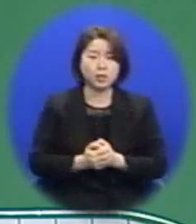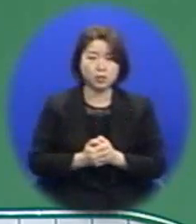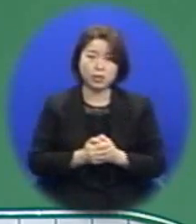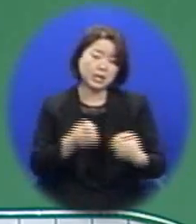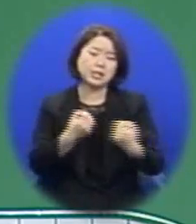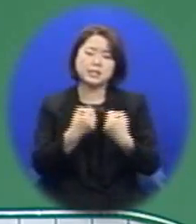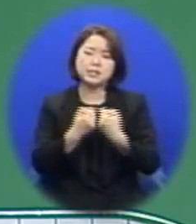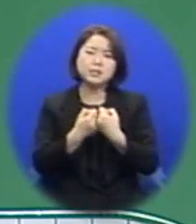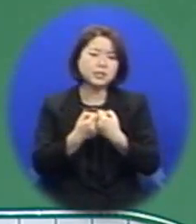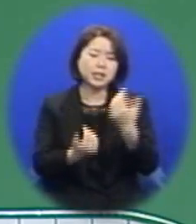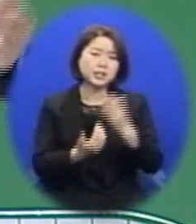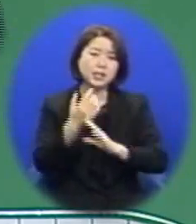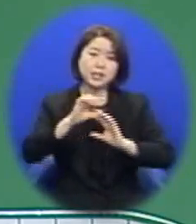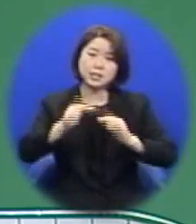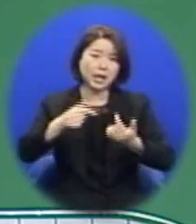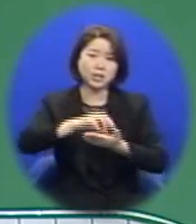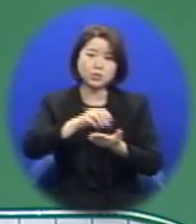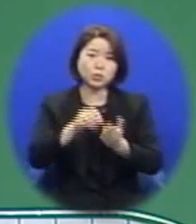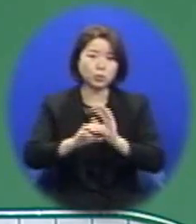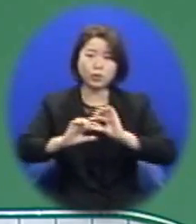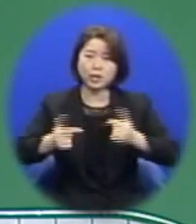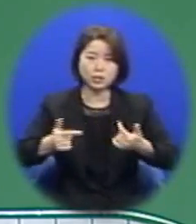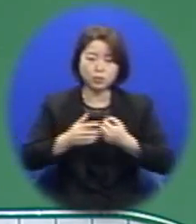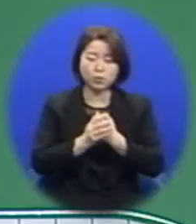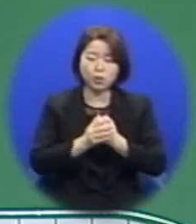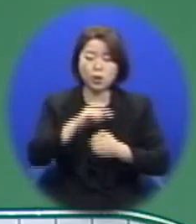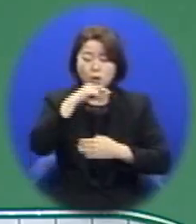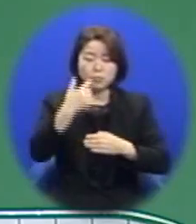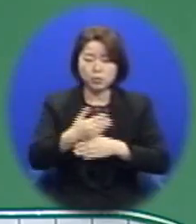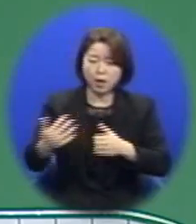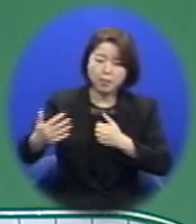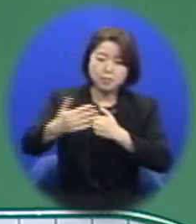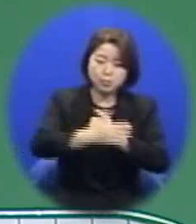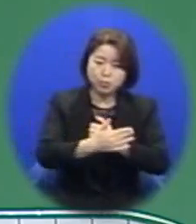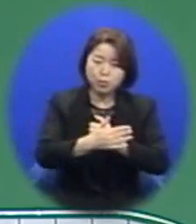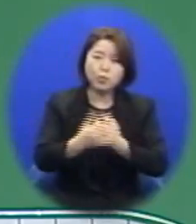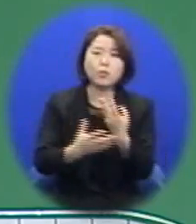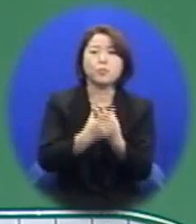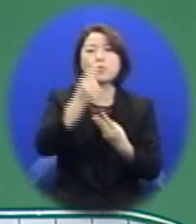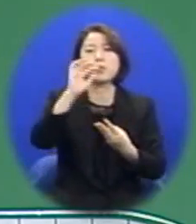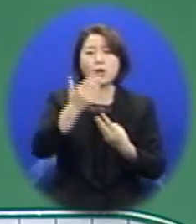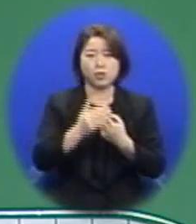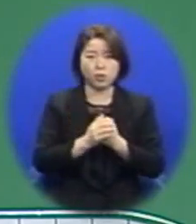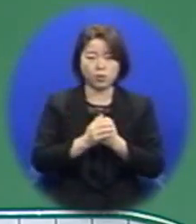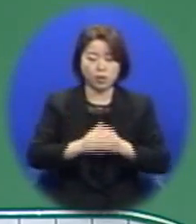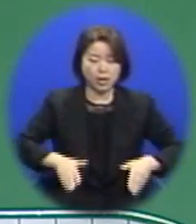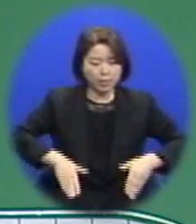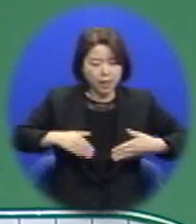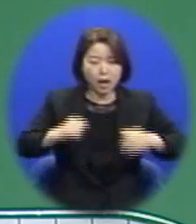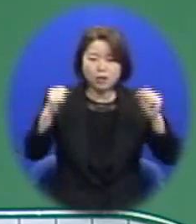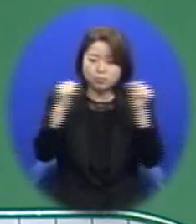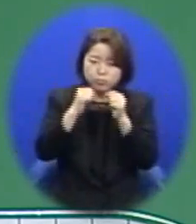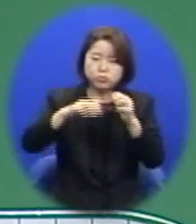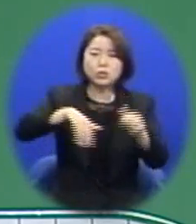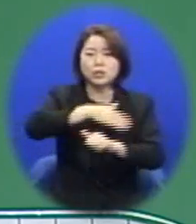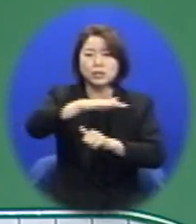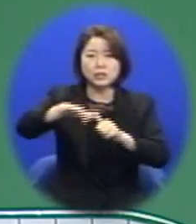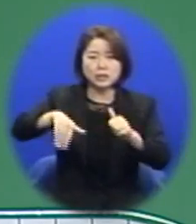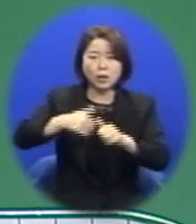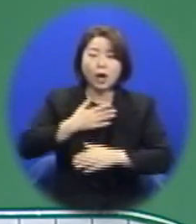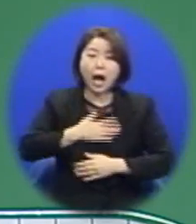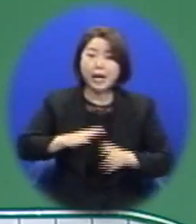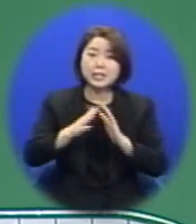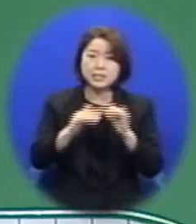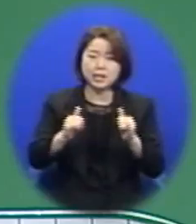안 일어나는 정도가 아니고 북한을 품고 통일을 시켜야 됩니다. 그런데 남과 북의 사정을 아는 분들은 통일 안 될